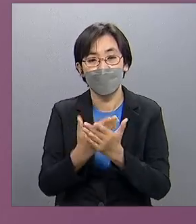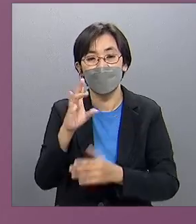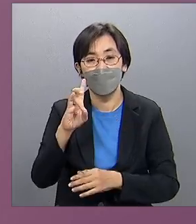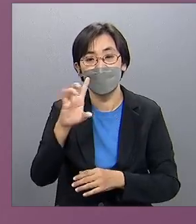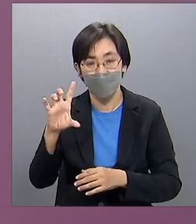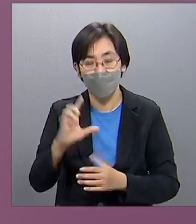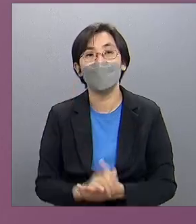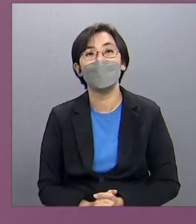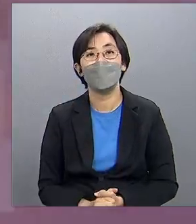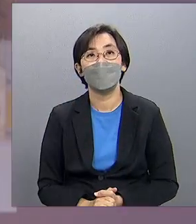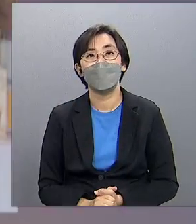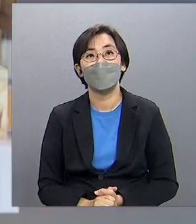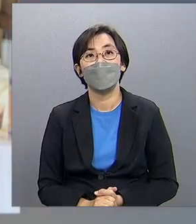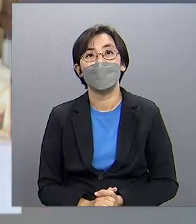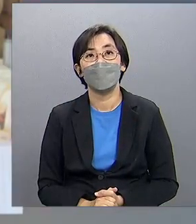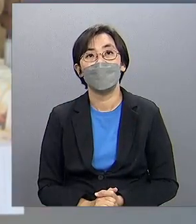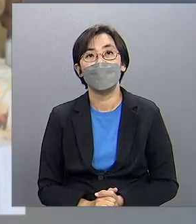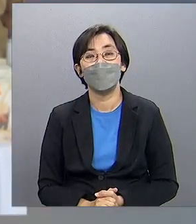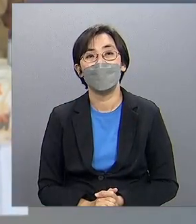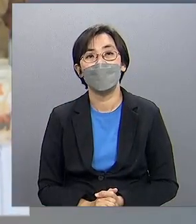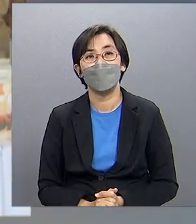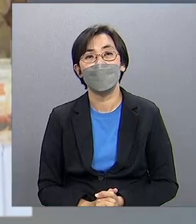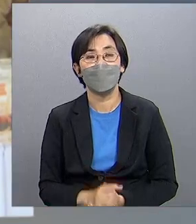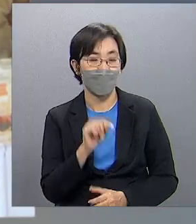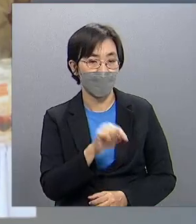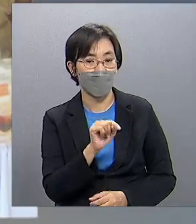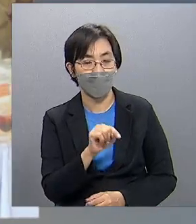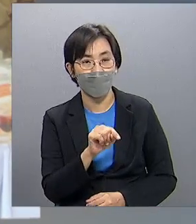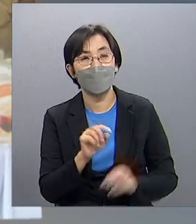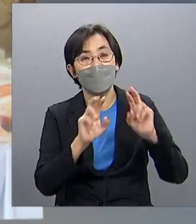ที่คุกคอปแอนด์ห้วยเตยก็คือจะมี